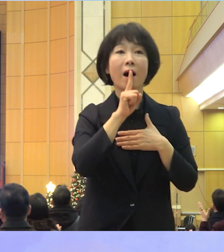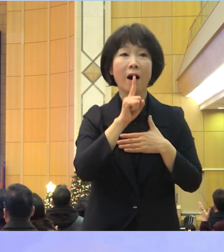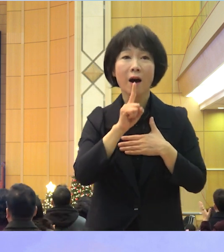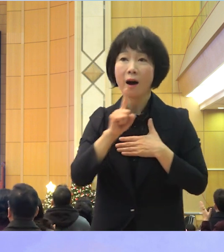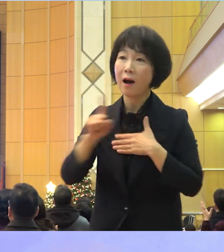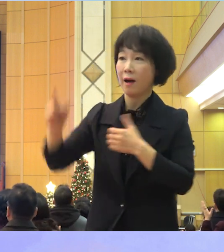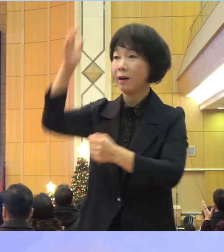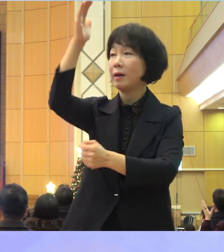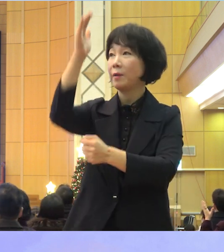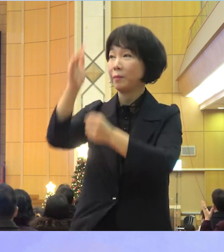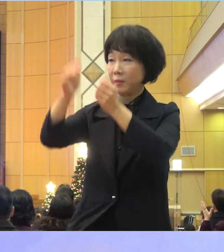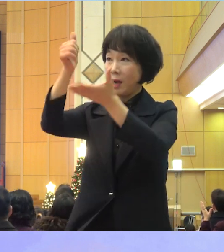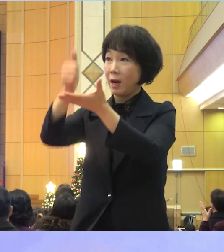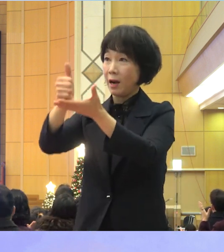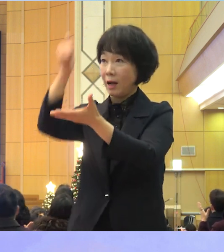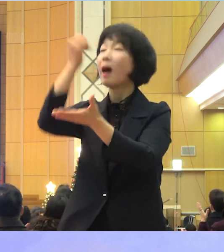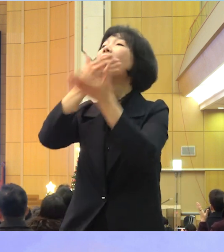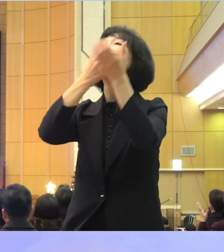형통하리라.